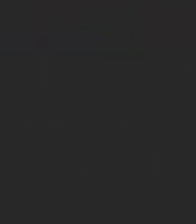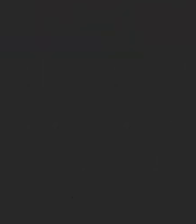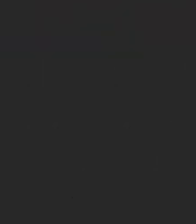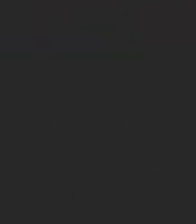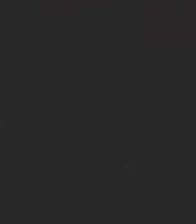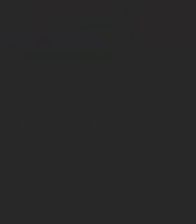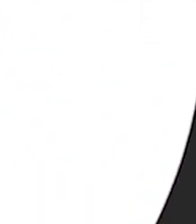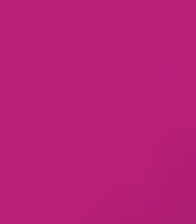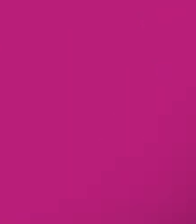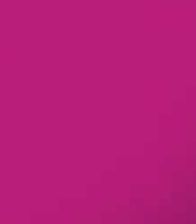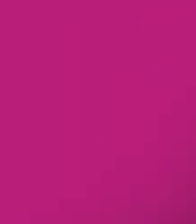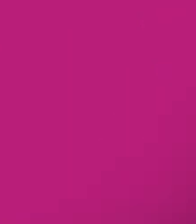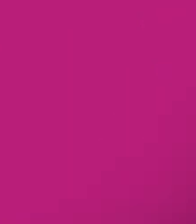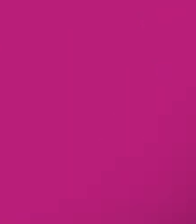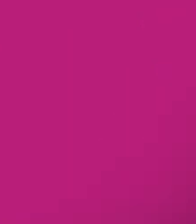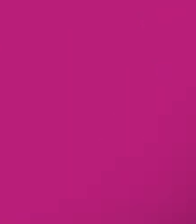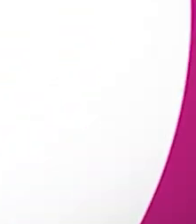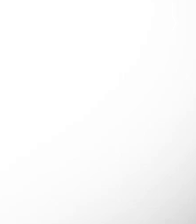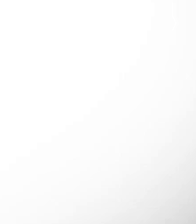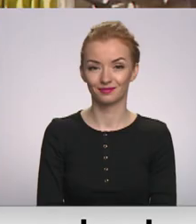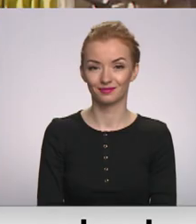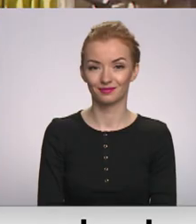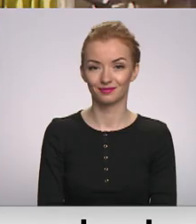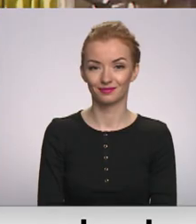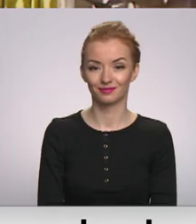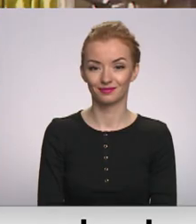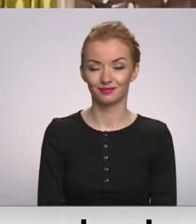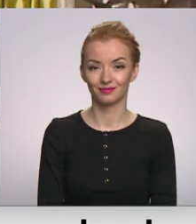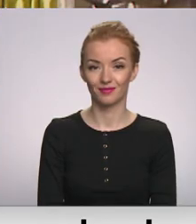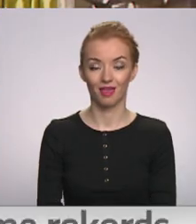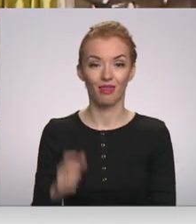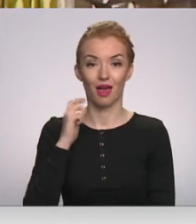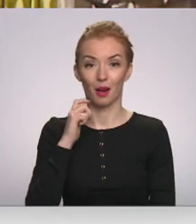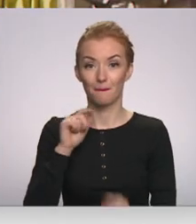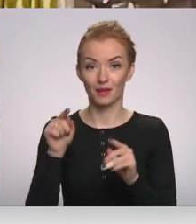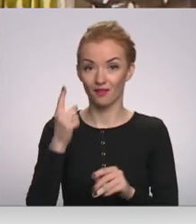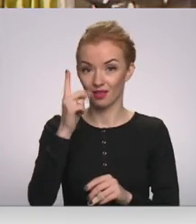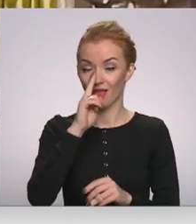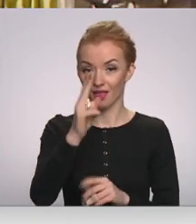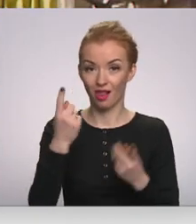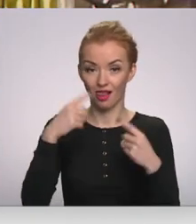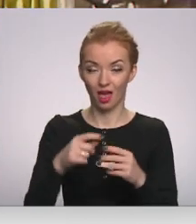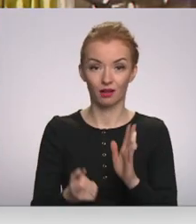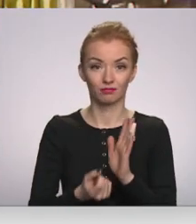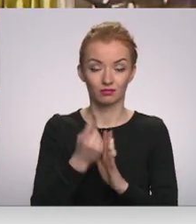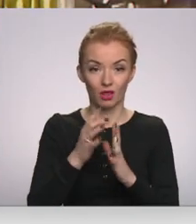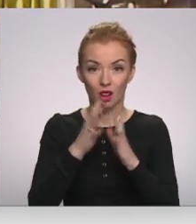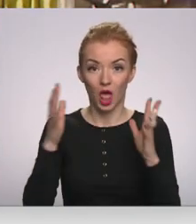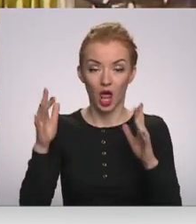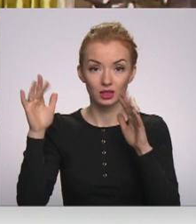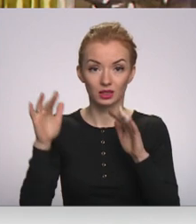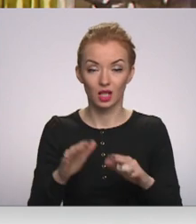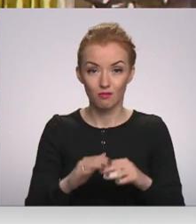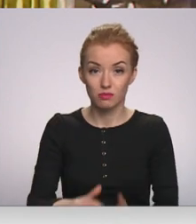Re, viss ēters ir te! Bet Jēkabpilī nedēļas laikā izveidojusies pamatīga sniega sega